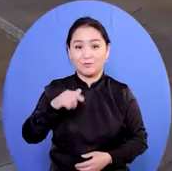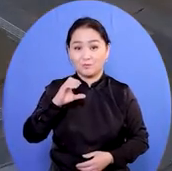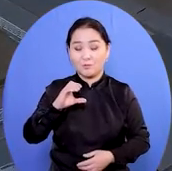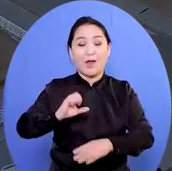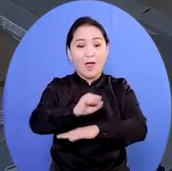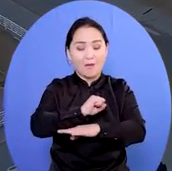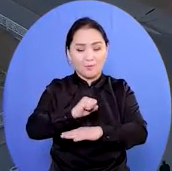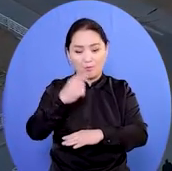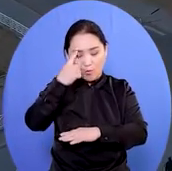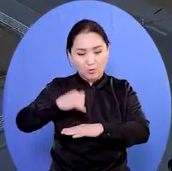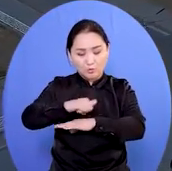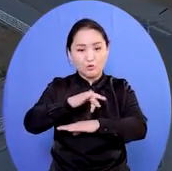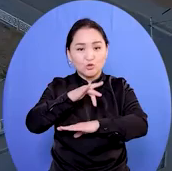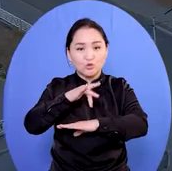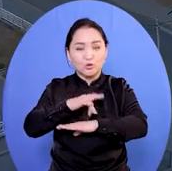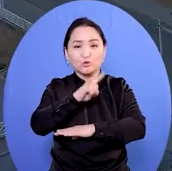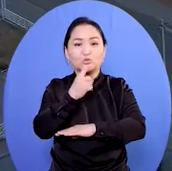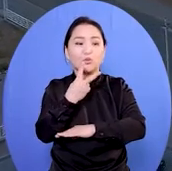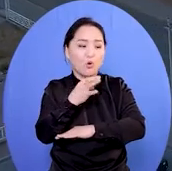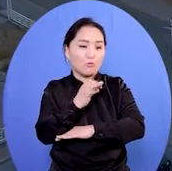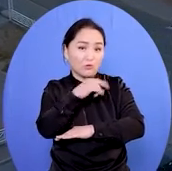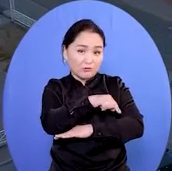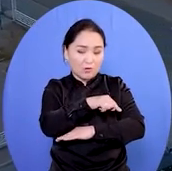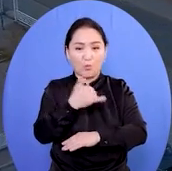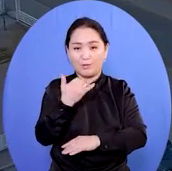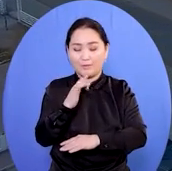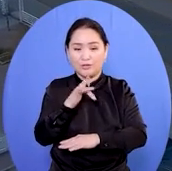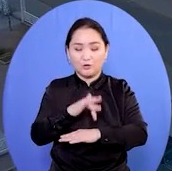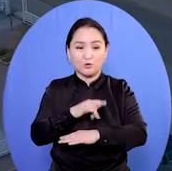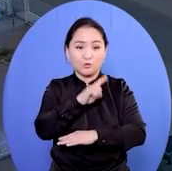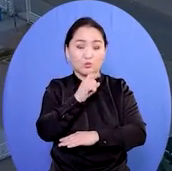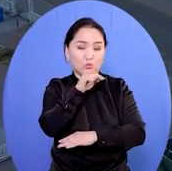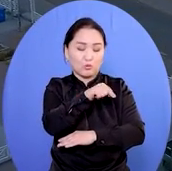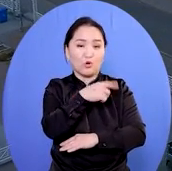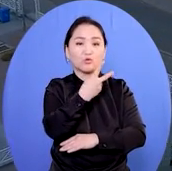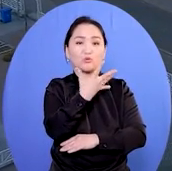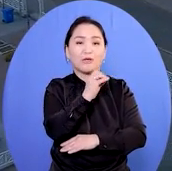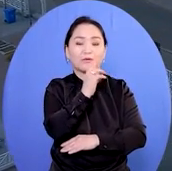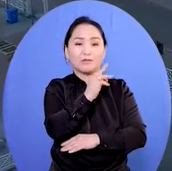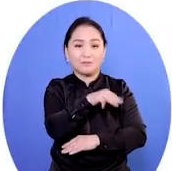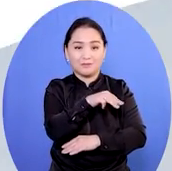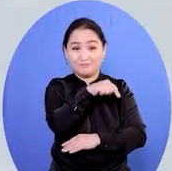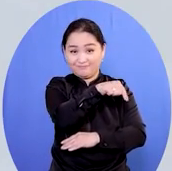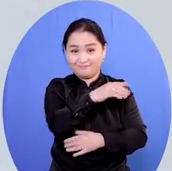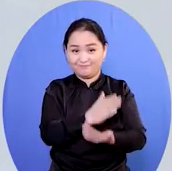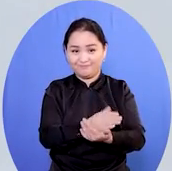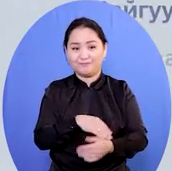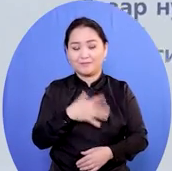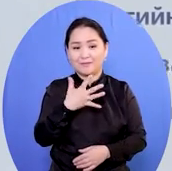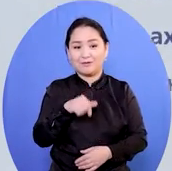Говьсүмбэр аймаг нь Монгол Улсын Төвийн бүсийн зүүн өмнөд хэсэгт Улаанбаатар хотоос зүүн өмн зүгт 250 км-ийн зайд оршиж